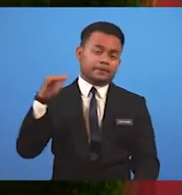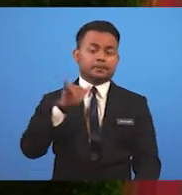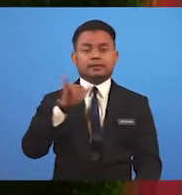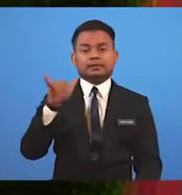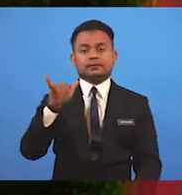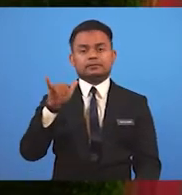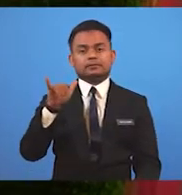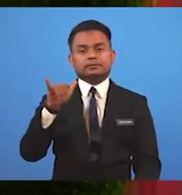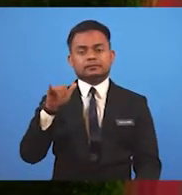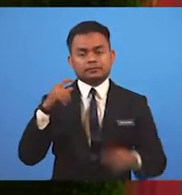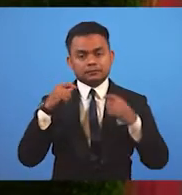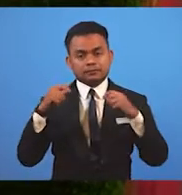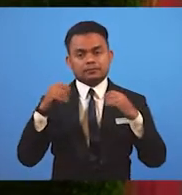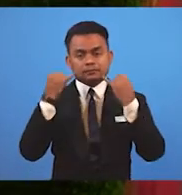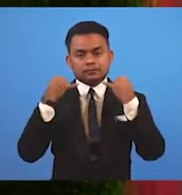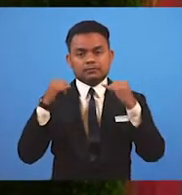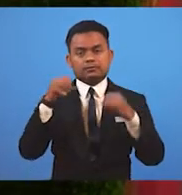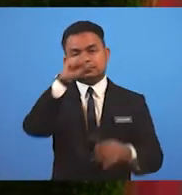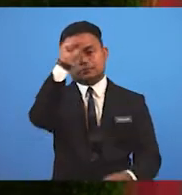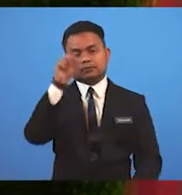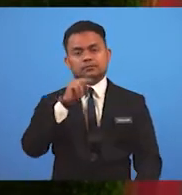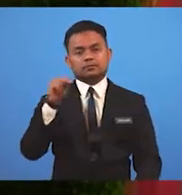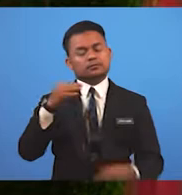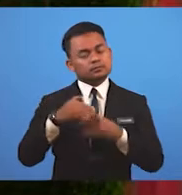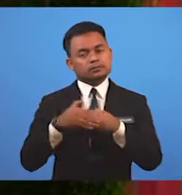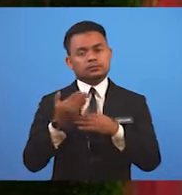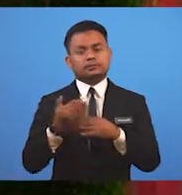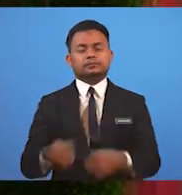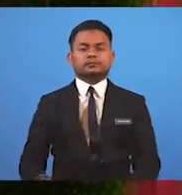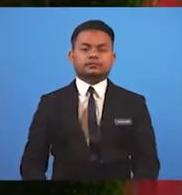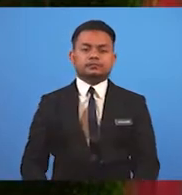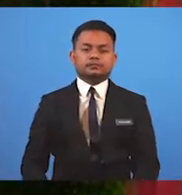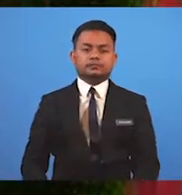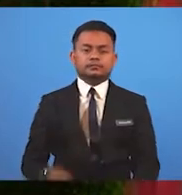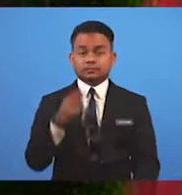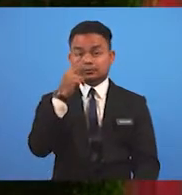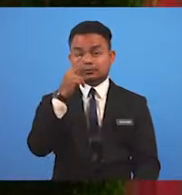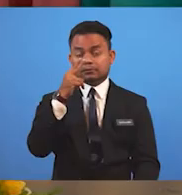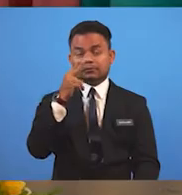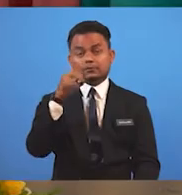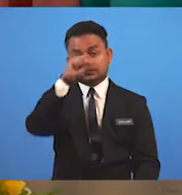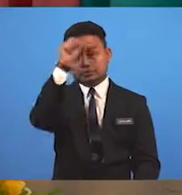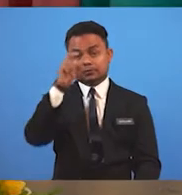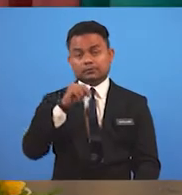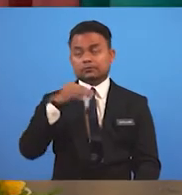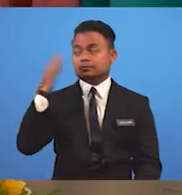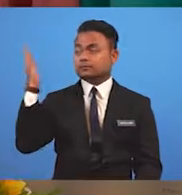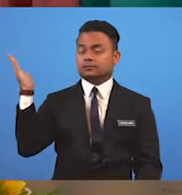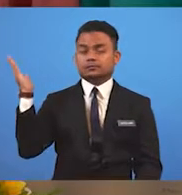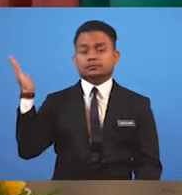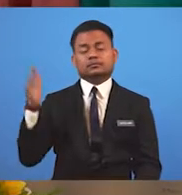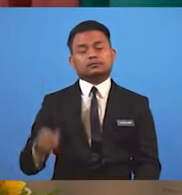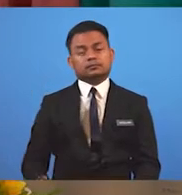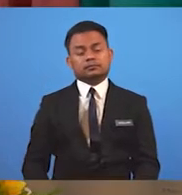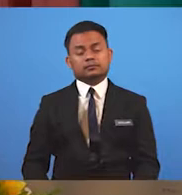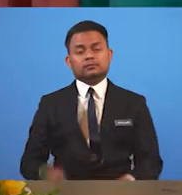menjawab beberapa soalan mudah. Sila lihat soalan pada skrin. Para pelajar boleh